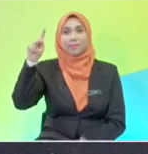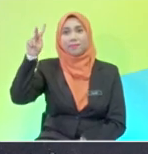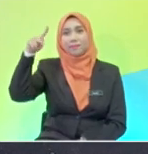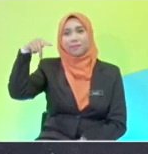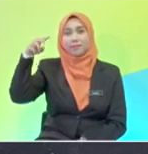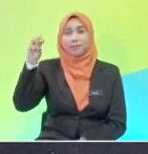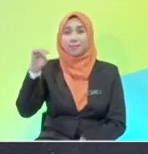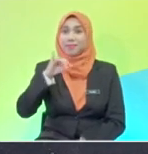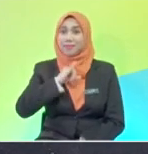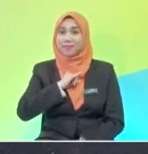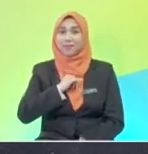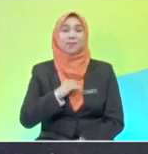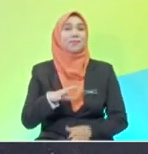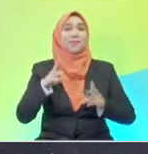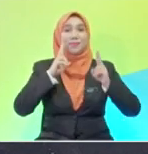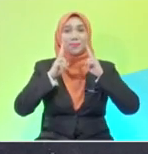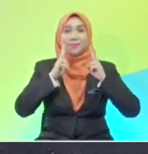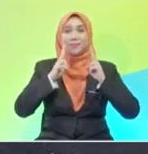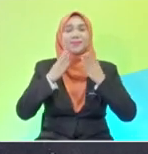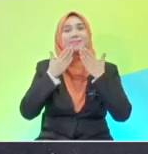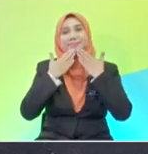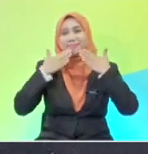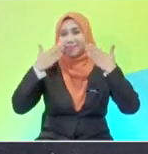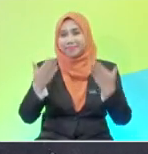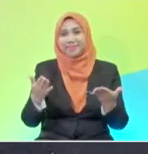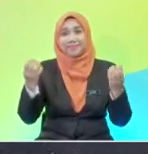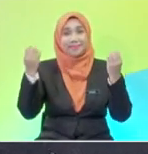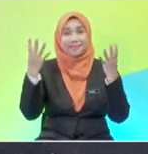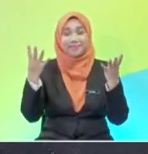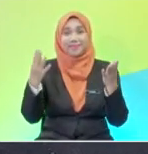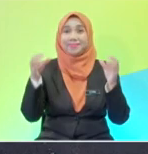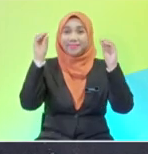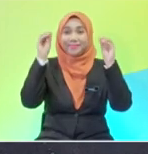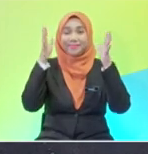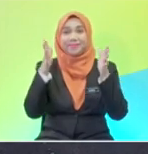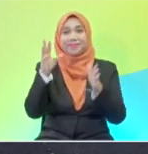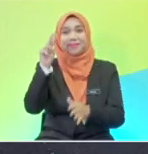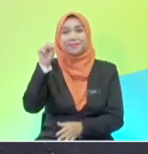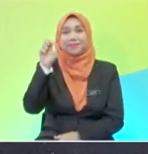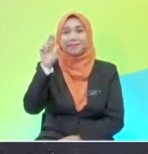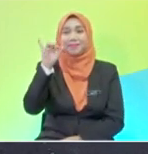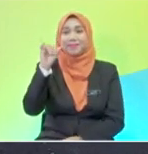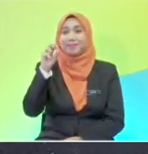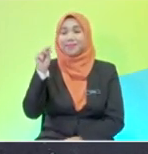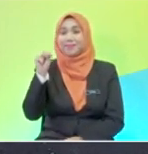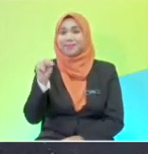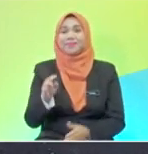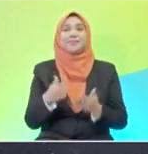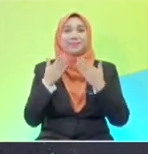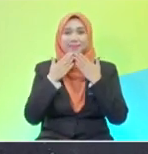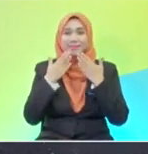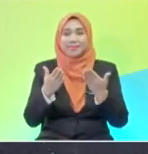Selain itu Abang Chris ingin ucapkan ribuan terima kasih kepada cek gunora ini Terima Kasih Cikgu dan juga terima kasih